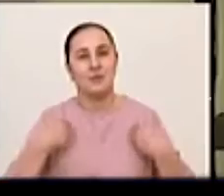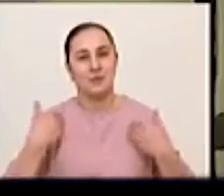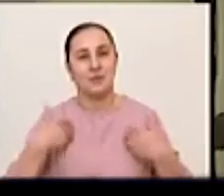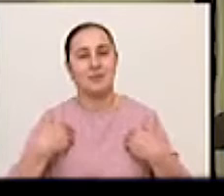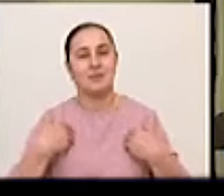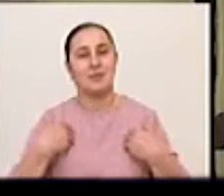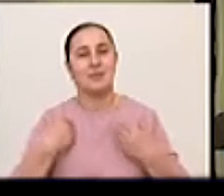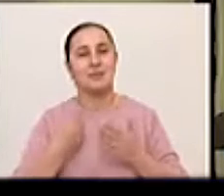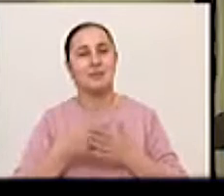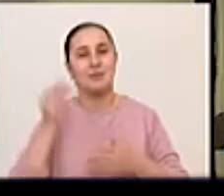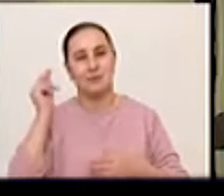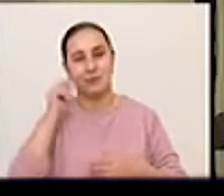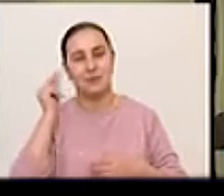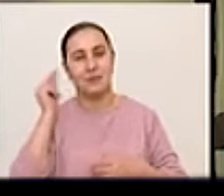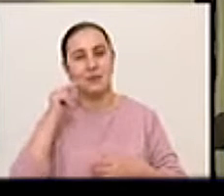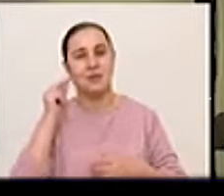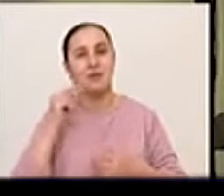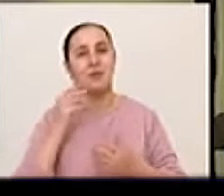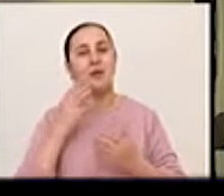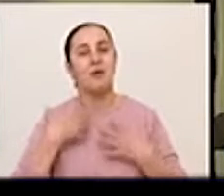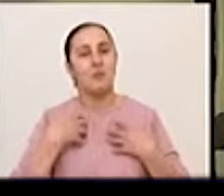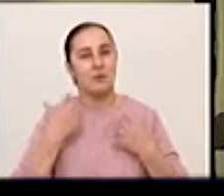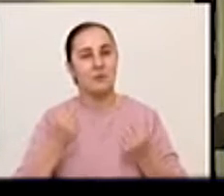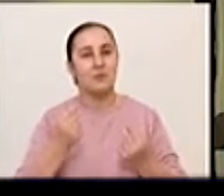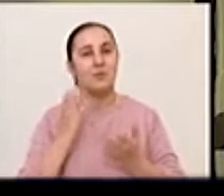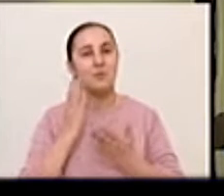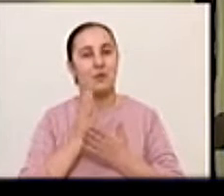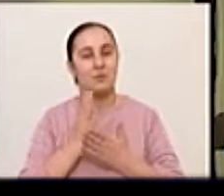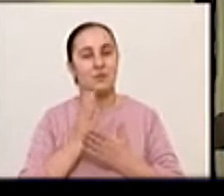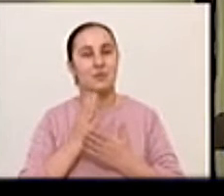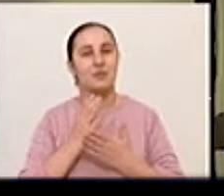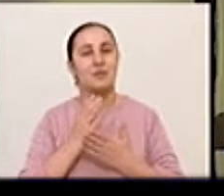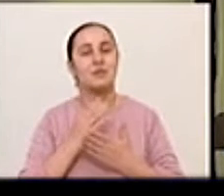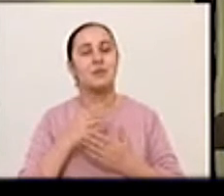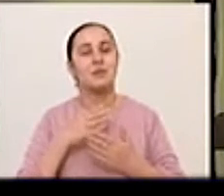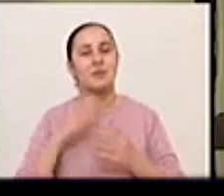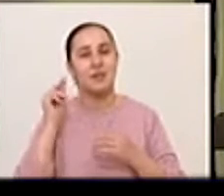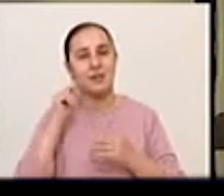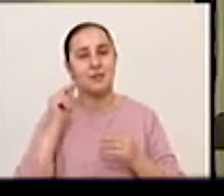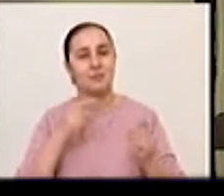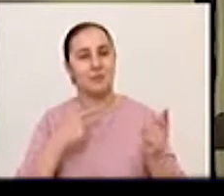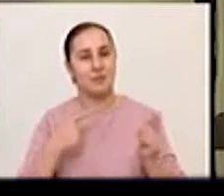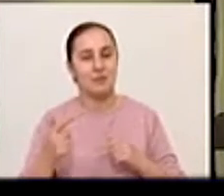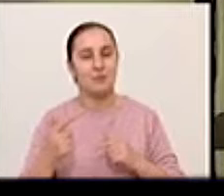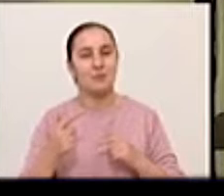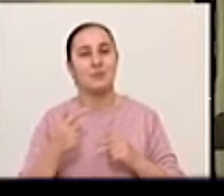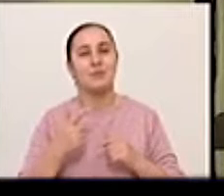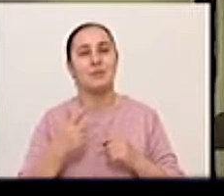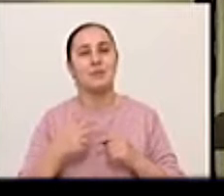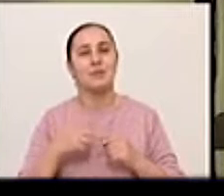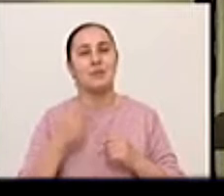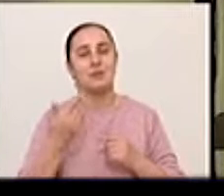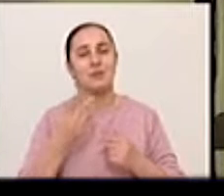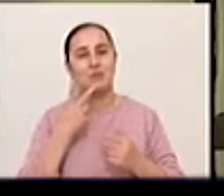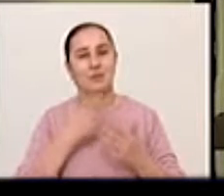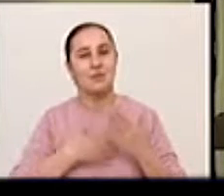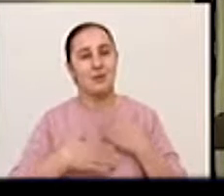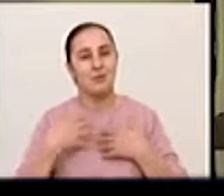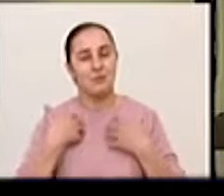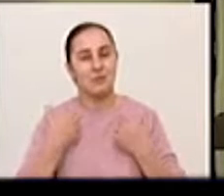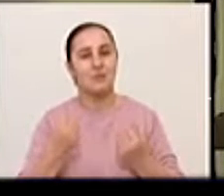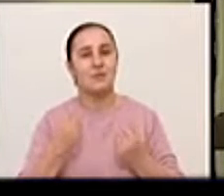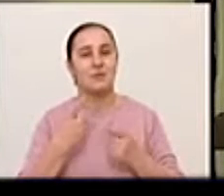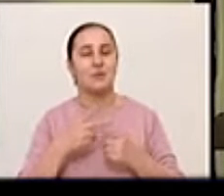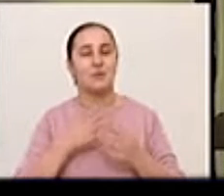Assalomu alaykum aziz o'quvchilar. Omonmisiz? Bormisiz? Darsimga tayyormisiz? Sizni ko'rib sog'